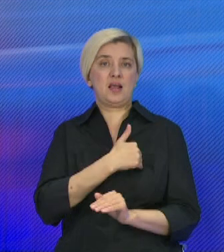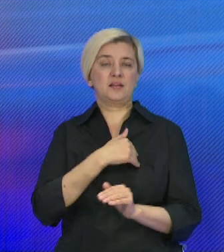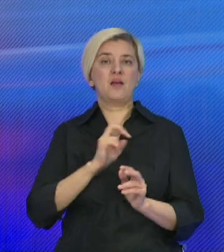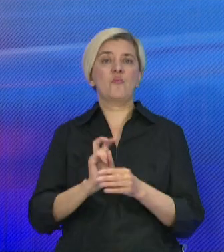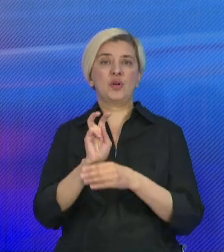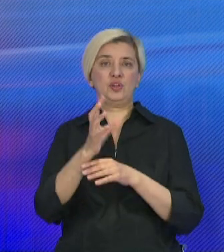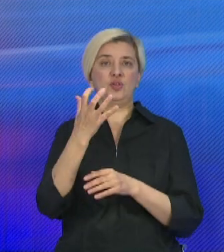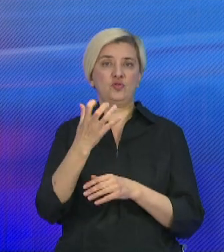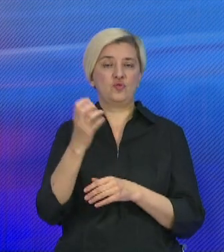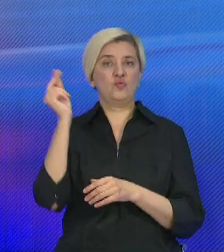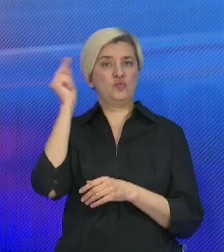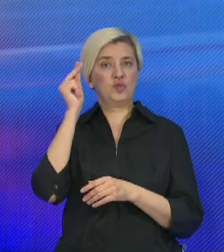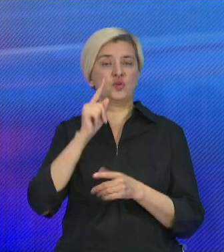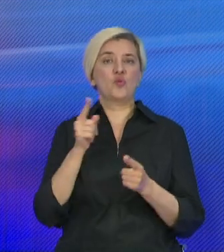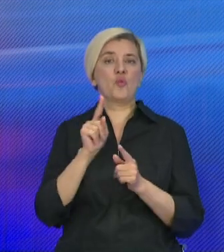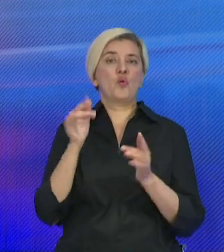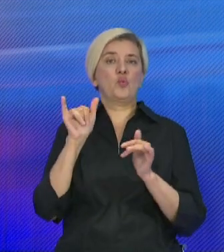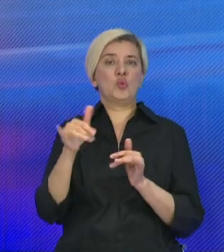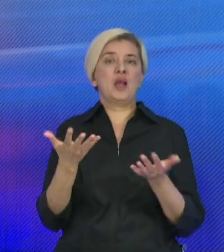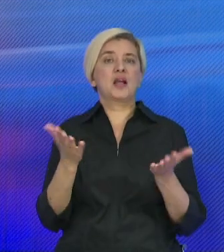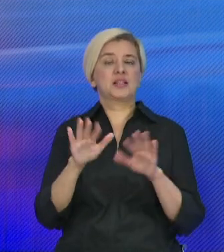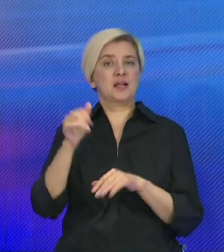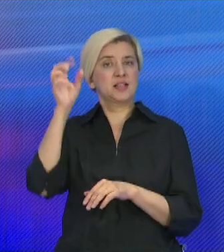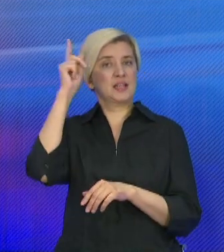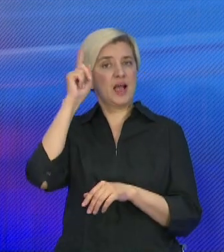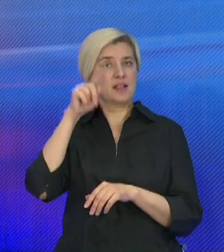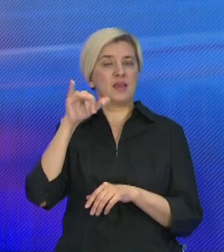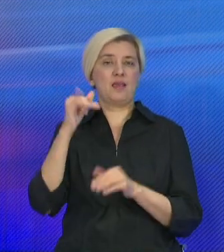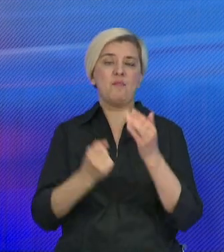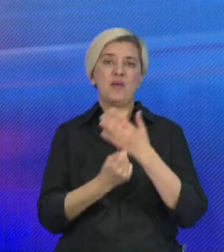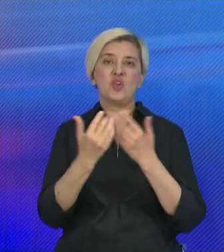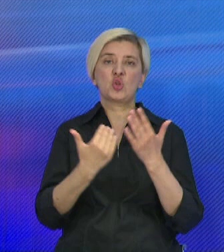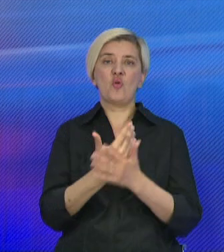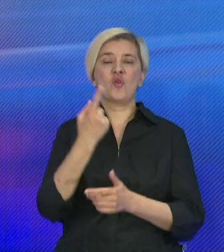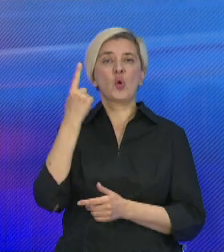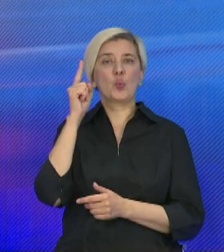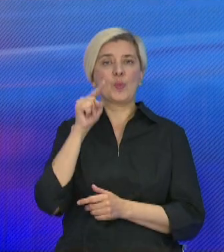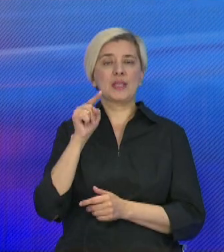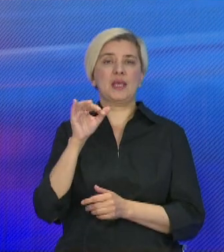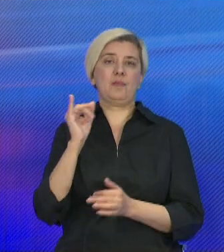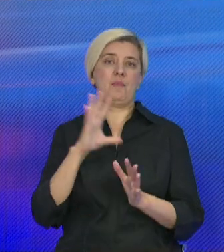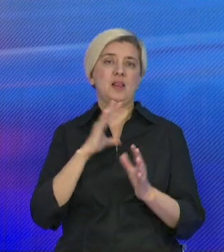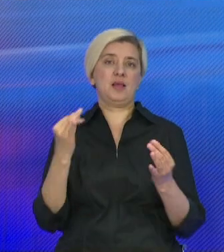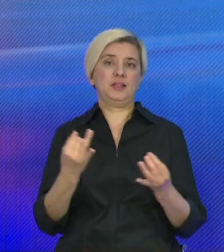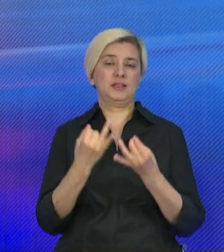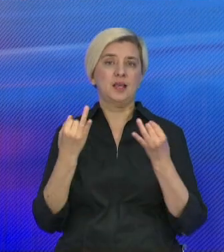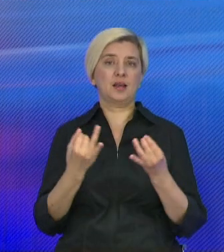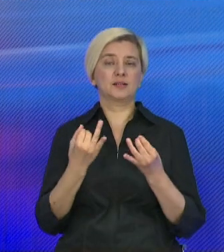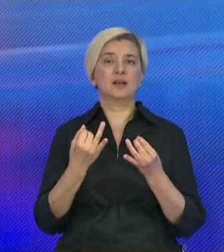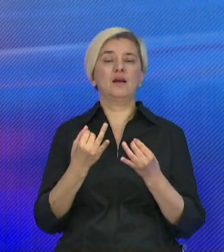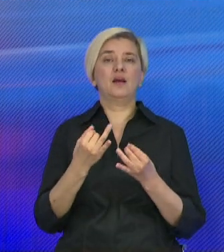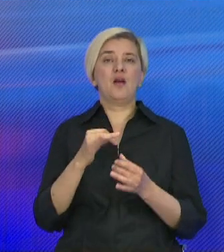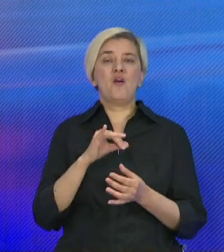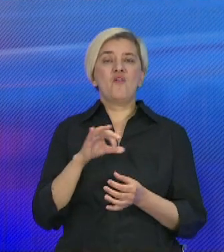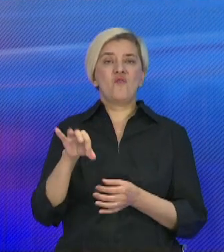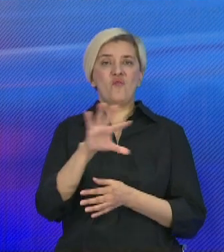остались веды, как у них появились некие новые умения и как им было цікаво. У области ведется грунтовная работа с